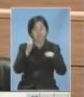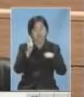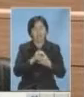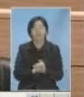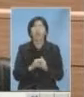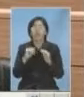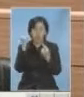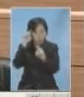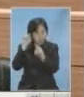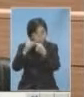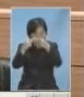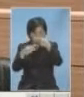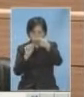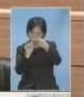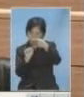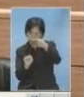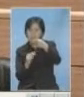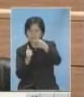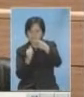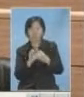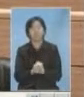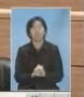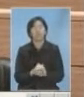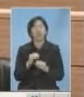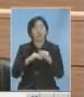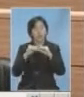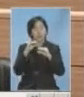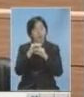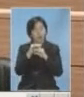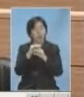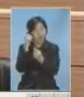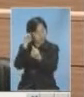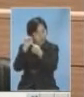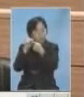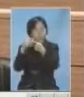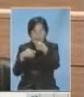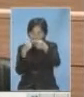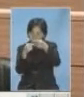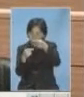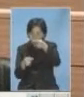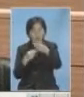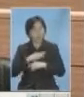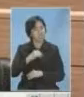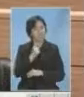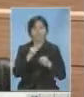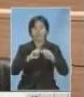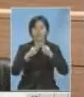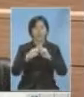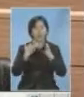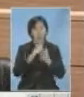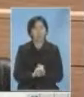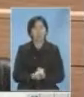างๆเหล่านี้นะครับคือผลประโยชน์แล้วก็วัตถุประสงค์หลักของโครงการสายใยรักแห่งครอบครัวดีเลยไม่มีปัญหาครับแ